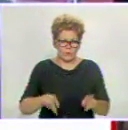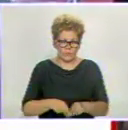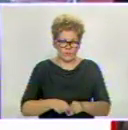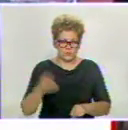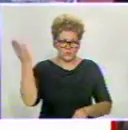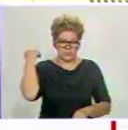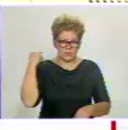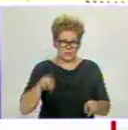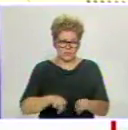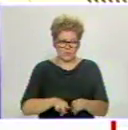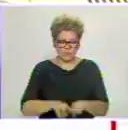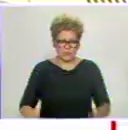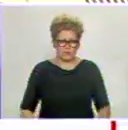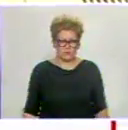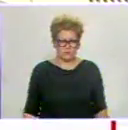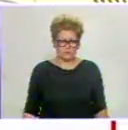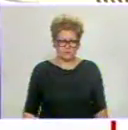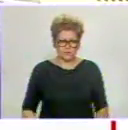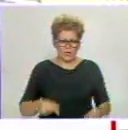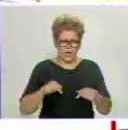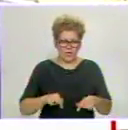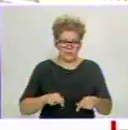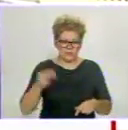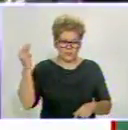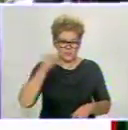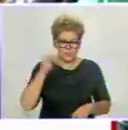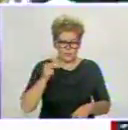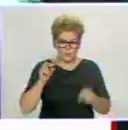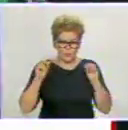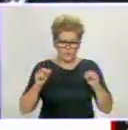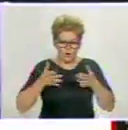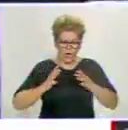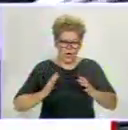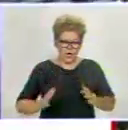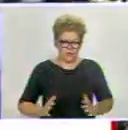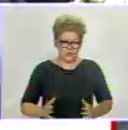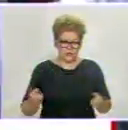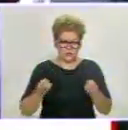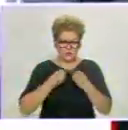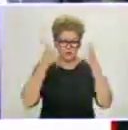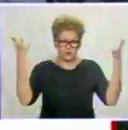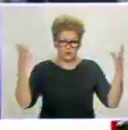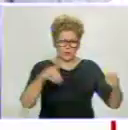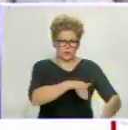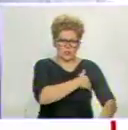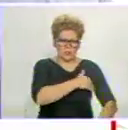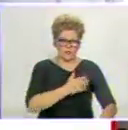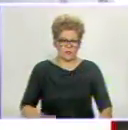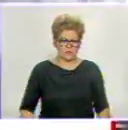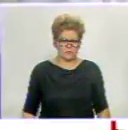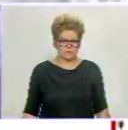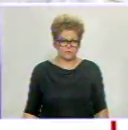fiilor au trecut prin experiențe asemănătoare. Astăzi, la prânz, profesorul a fost întâmpinat cu huiduiel de către elevi.